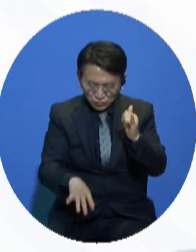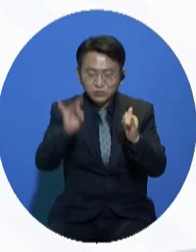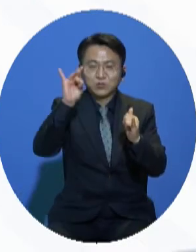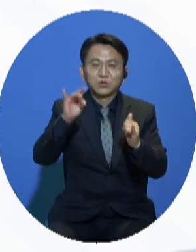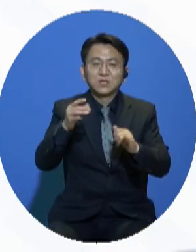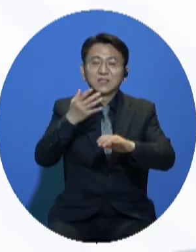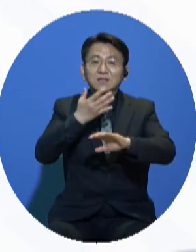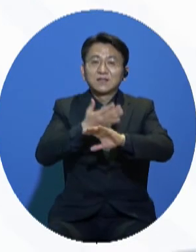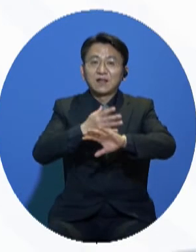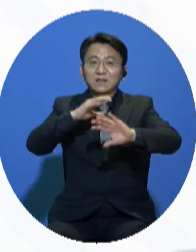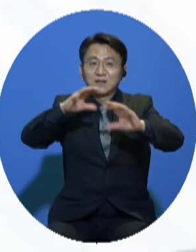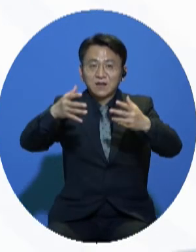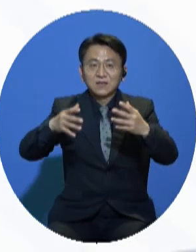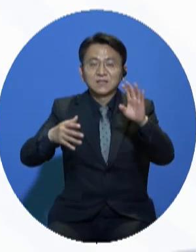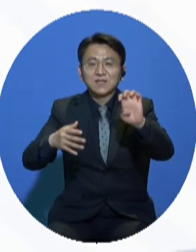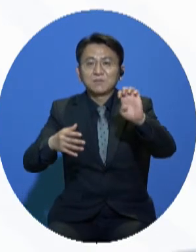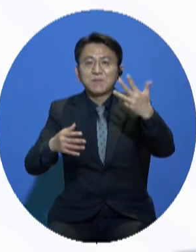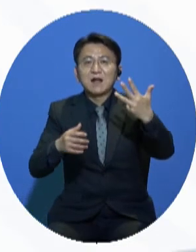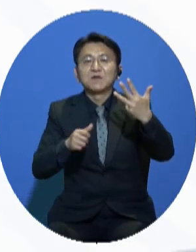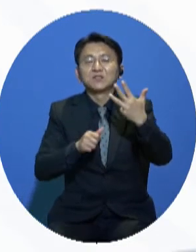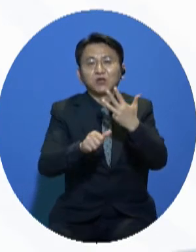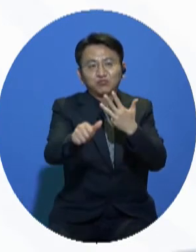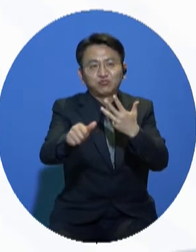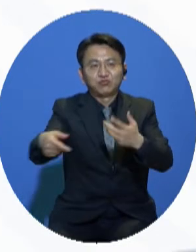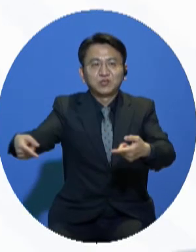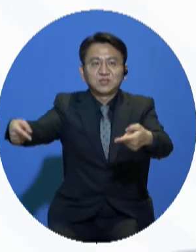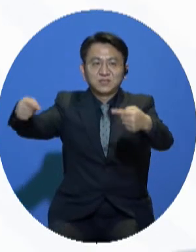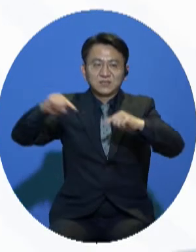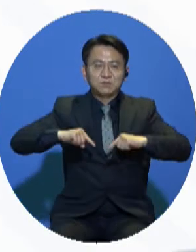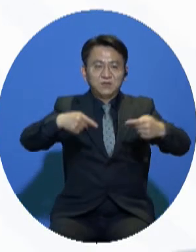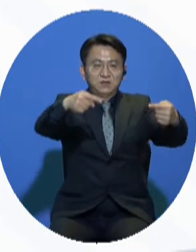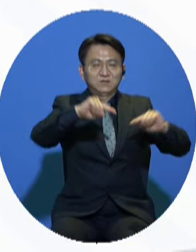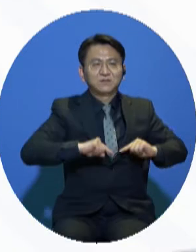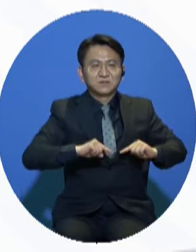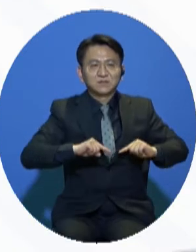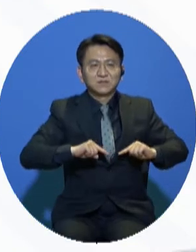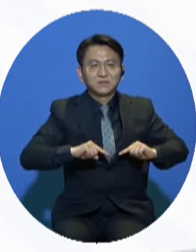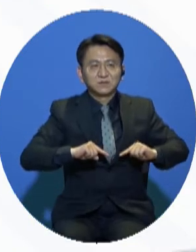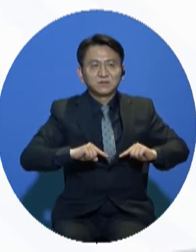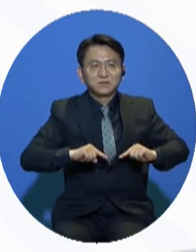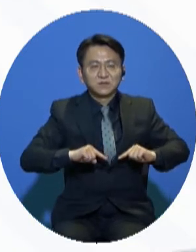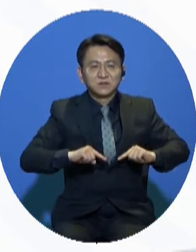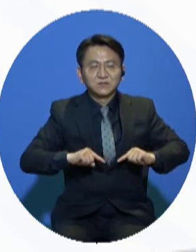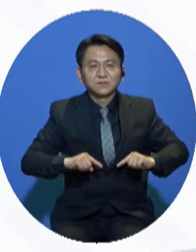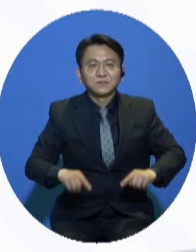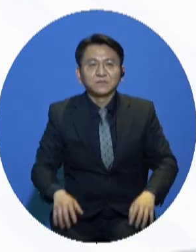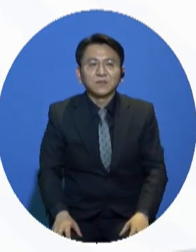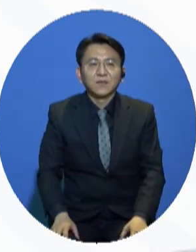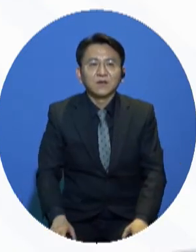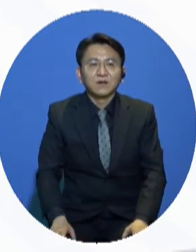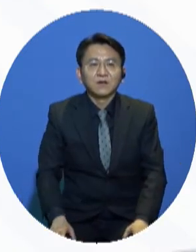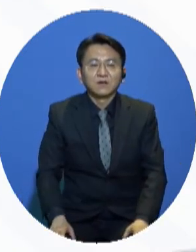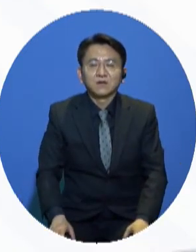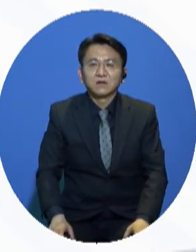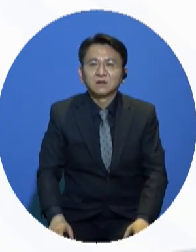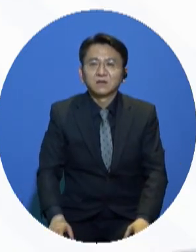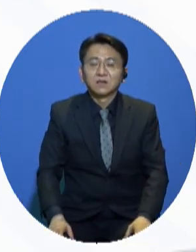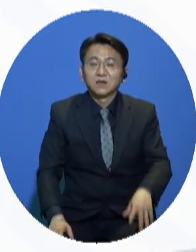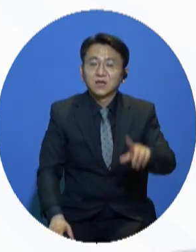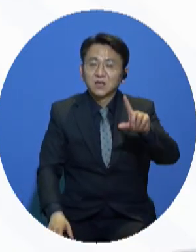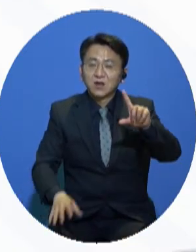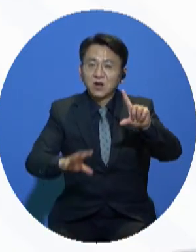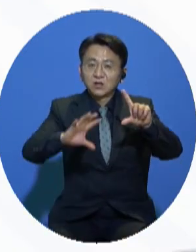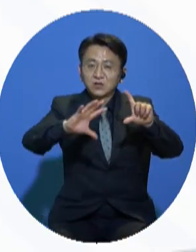세계 48명의 선수들이 이 역사적인 순간에 참여를 했습니다.